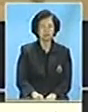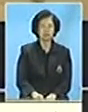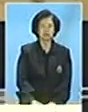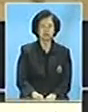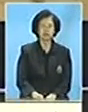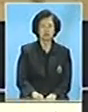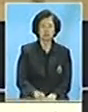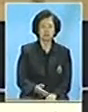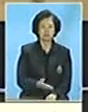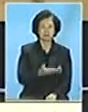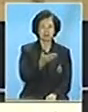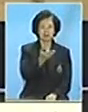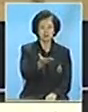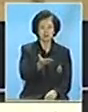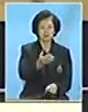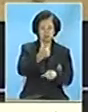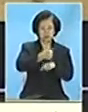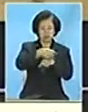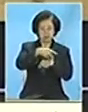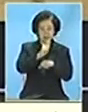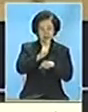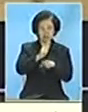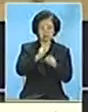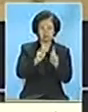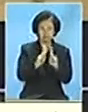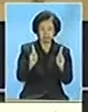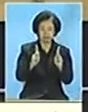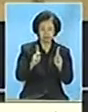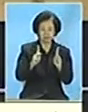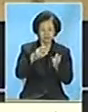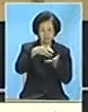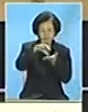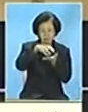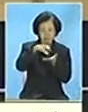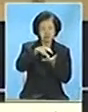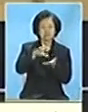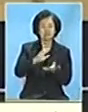ขอเชิญประธานคณะกรรมการแถลงค่ะเชิญค่ะ